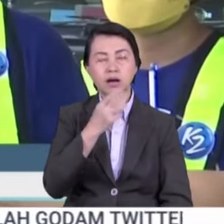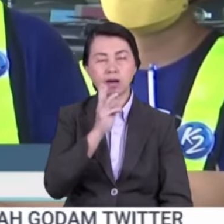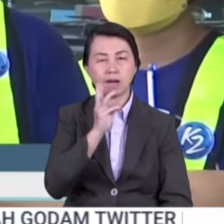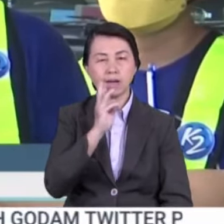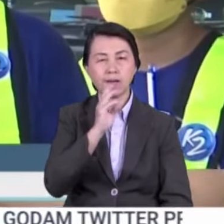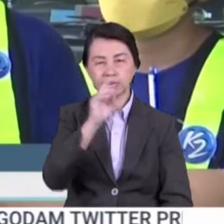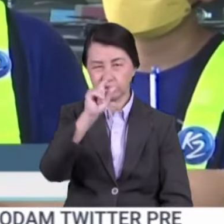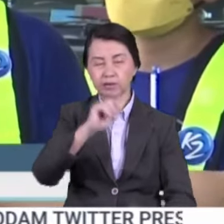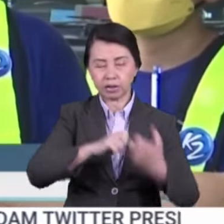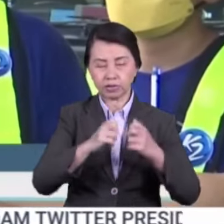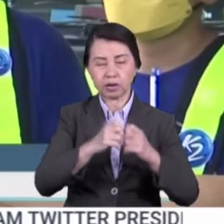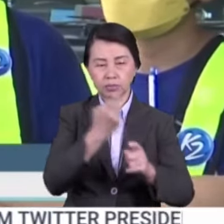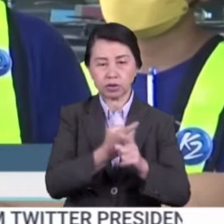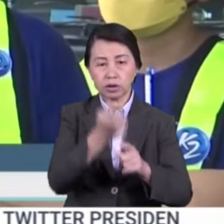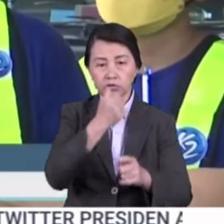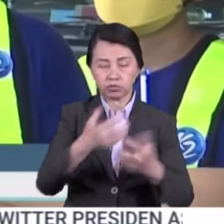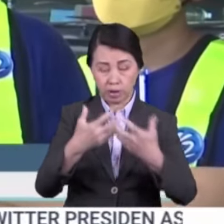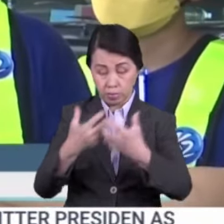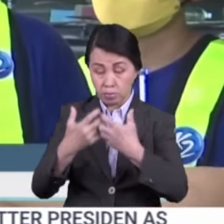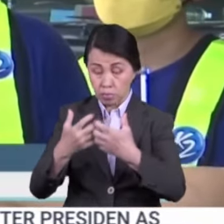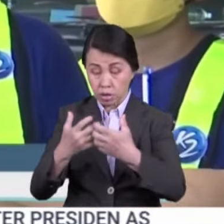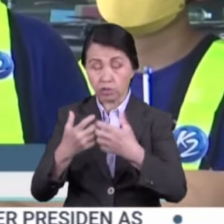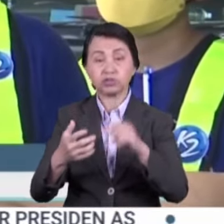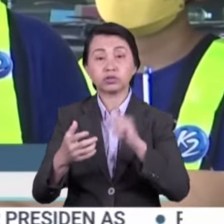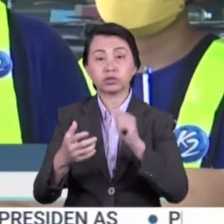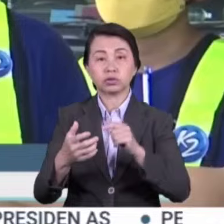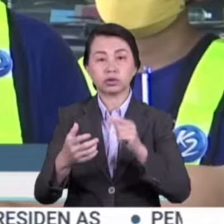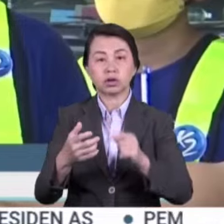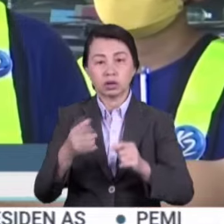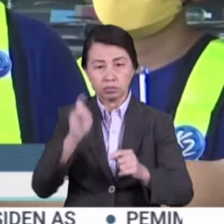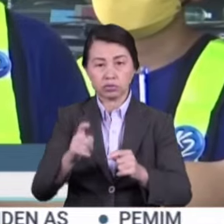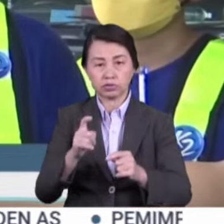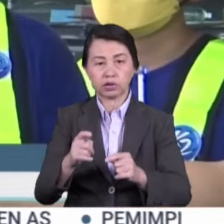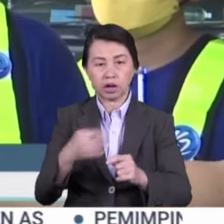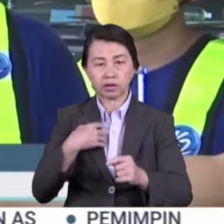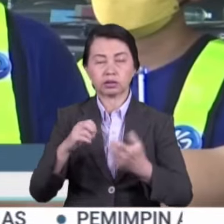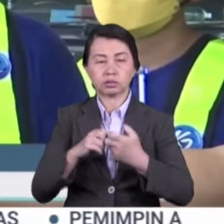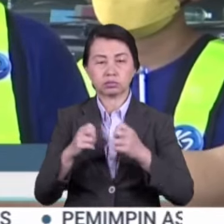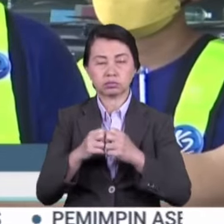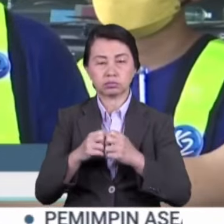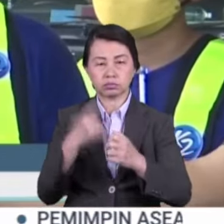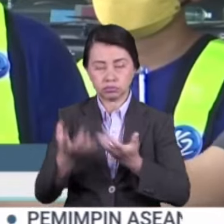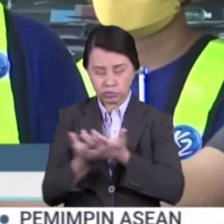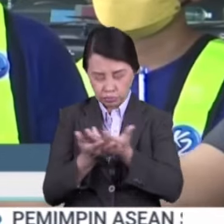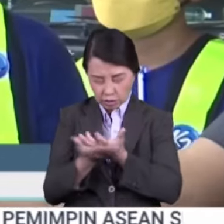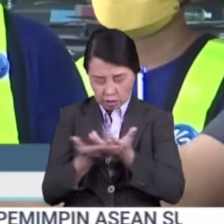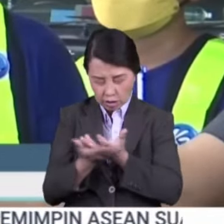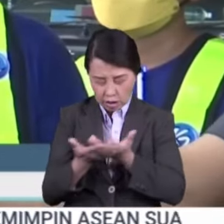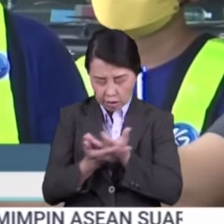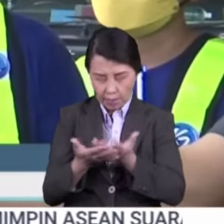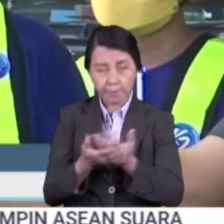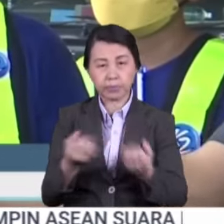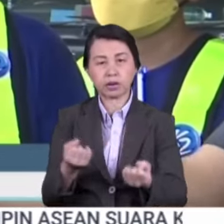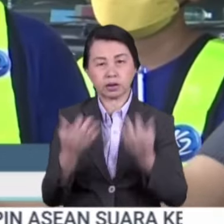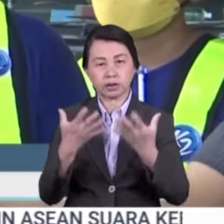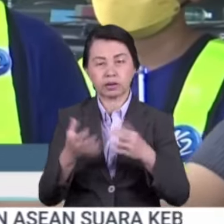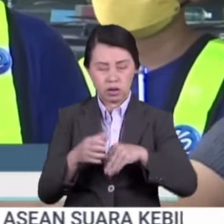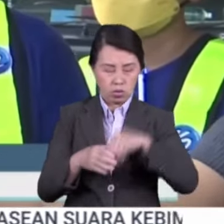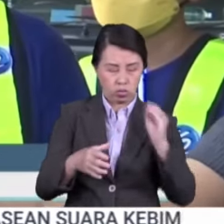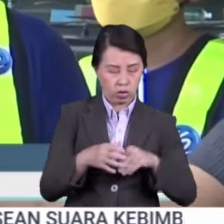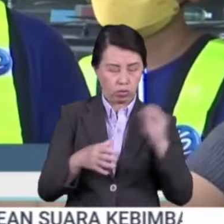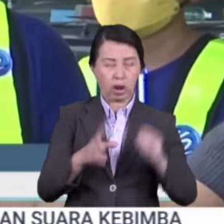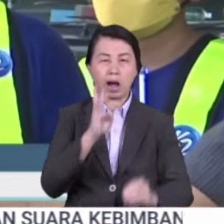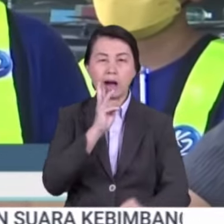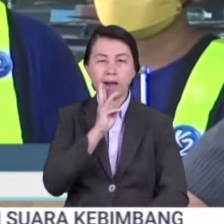air minuman terpaksa ambil usaha yang lebih untuk tapiskan lebih itu keluar itu air